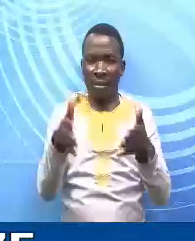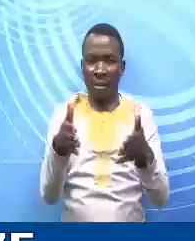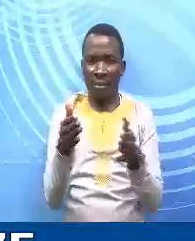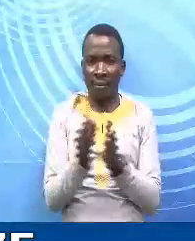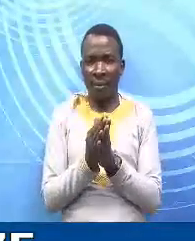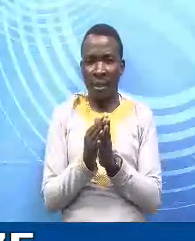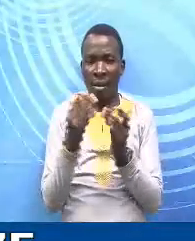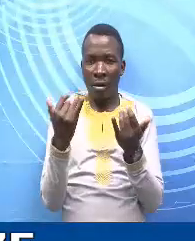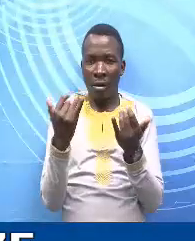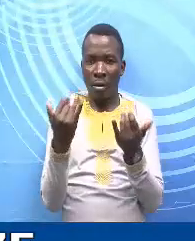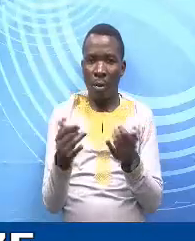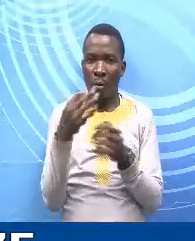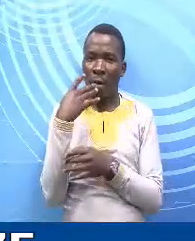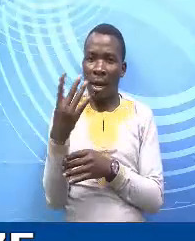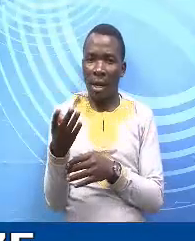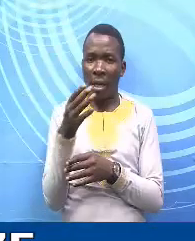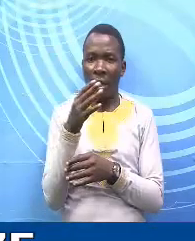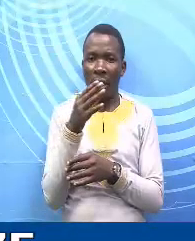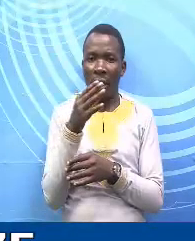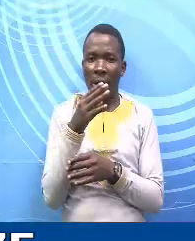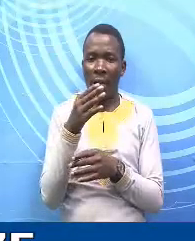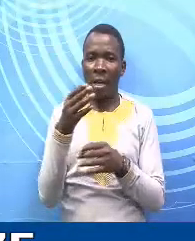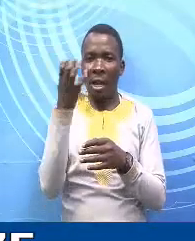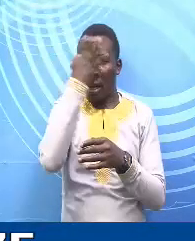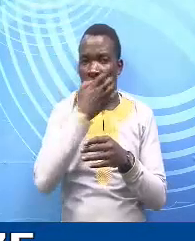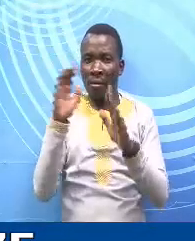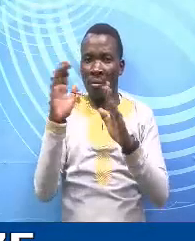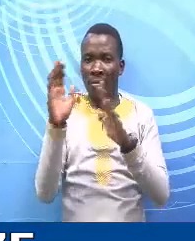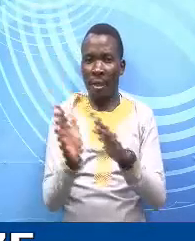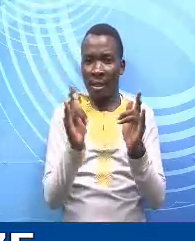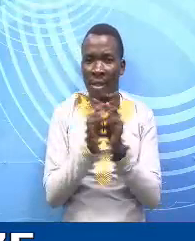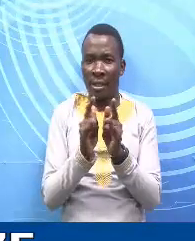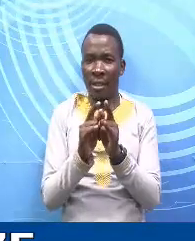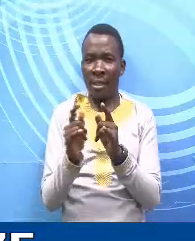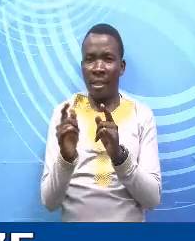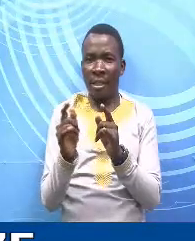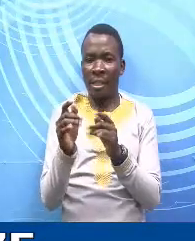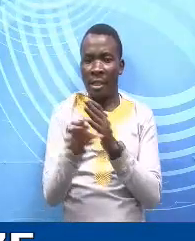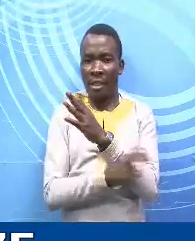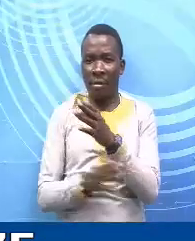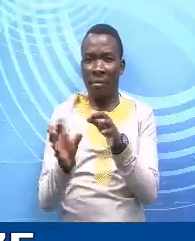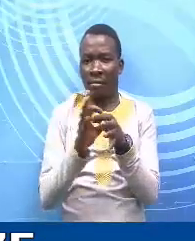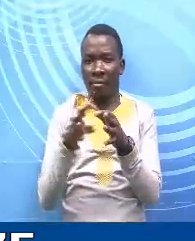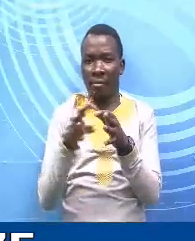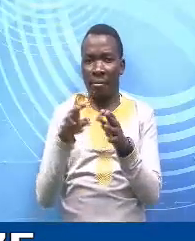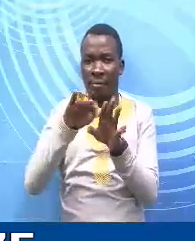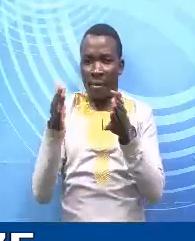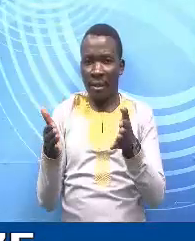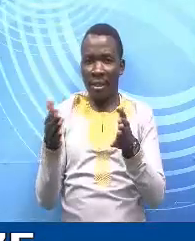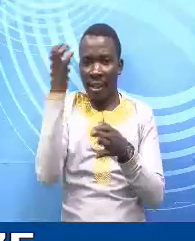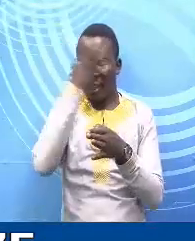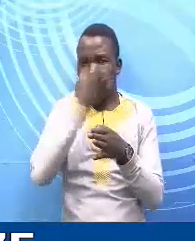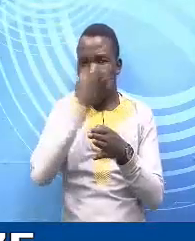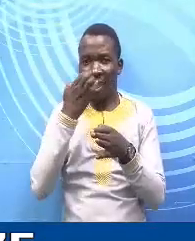Naho uyu munsi kuwa kane ku mugabane w'Iburayi hateganyijwe inama ihuza ibihugu binyamuryango by'ubumwe bw'Iburayi akaba ari inama iza